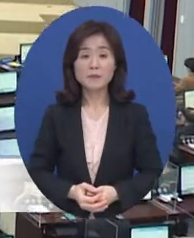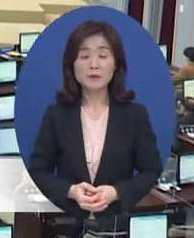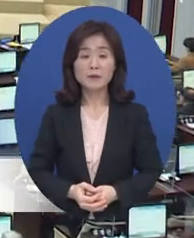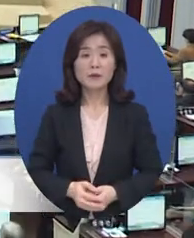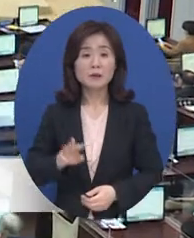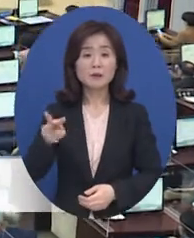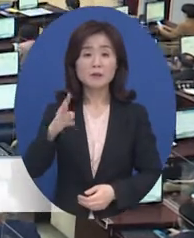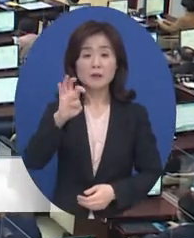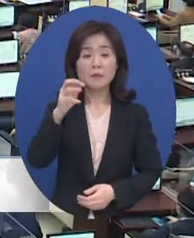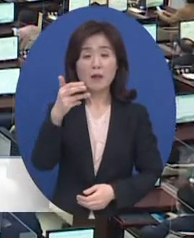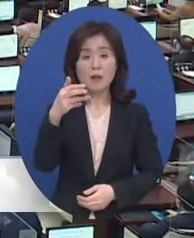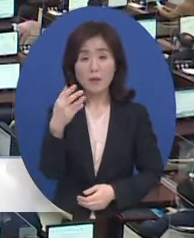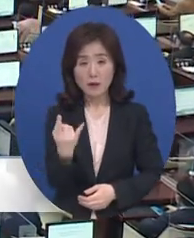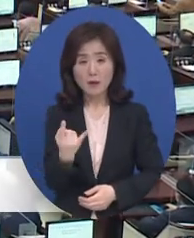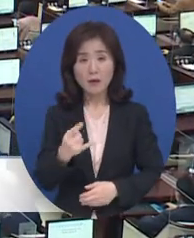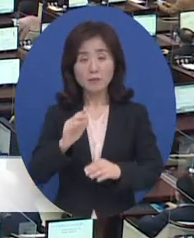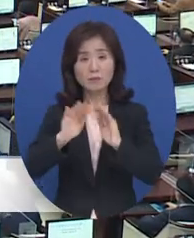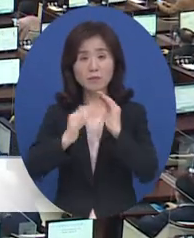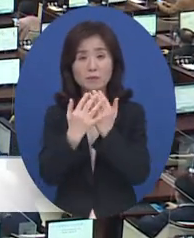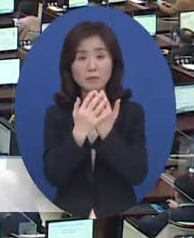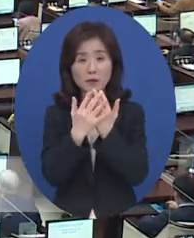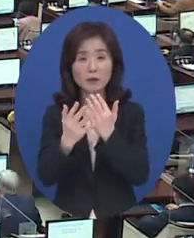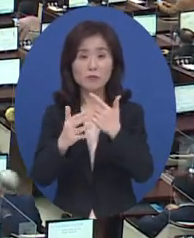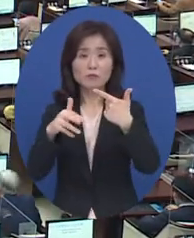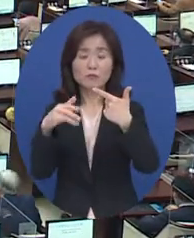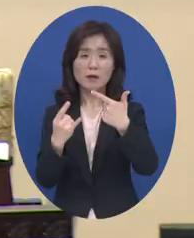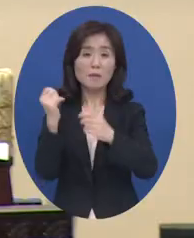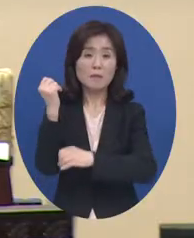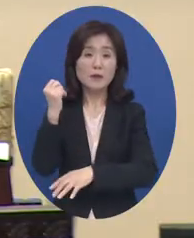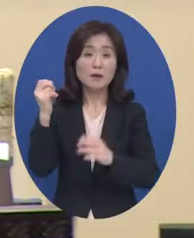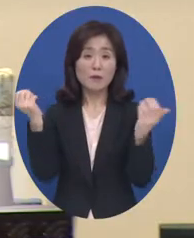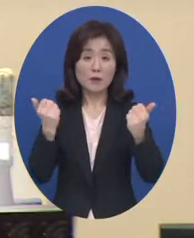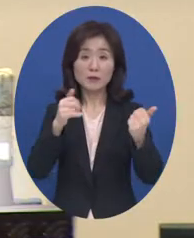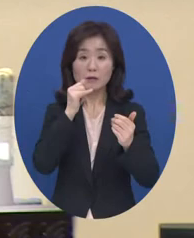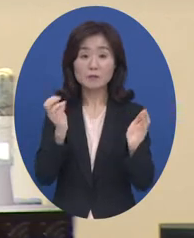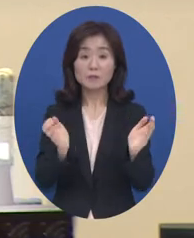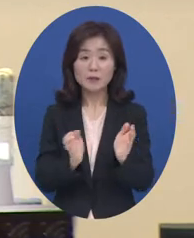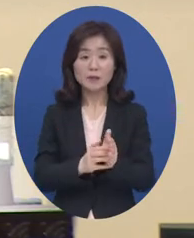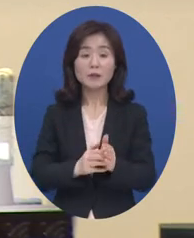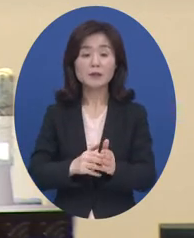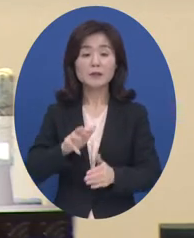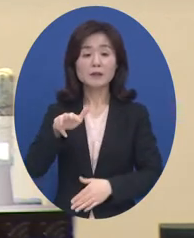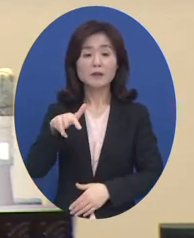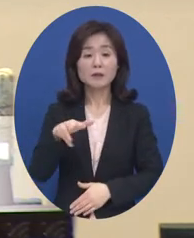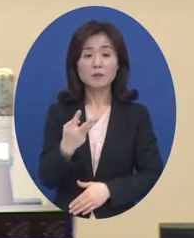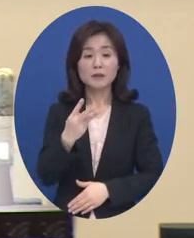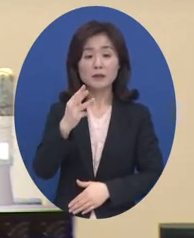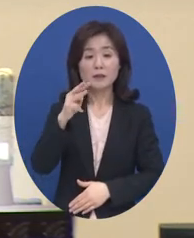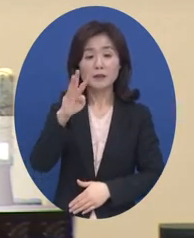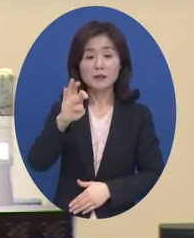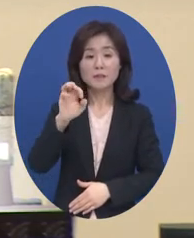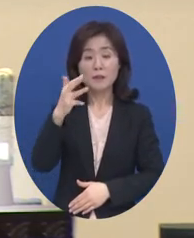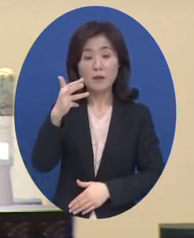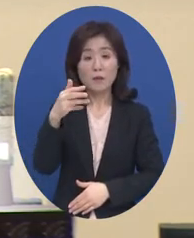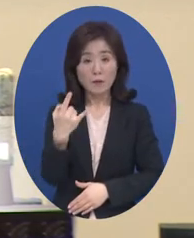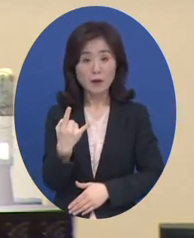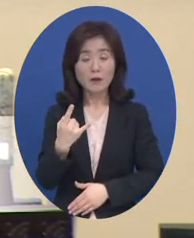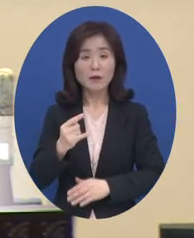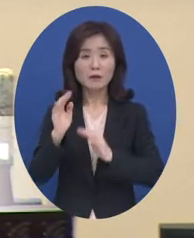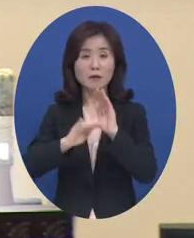제 348회 정례회 6차 본회의 가 열렸습니다 제 348회 정례회 제 6차